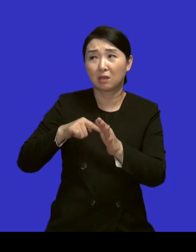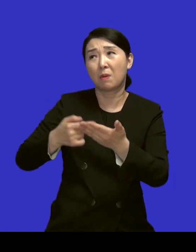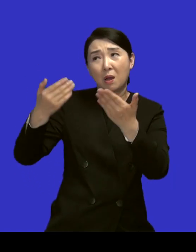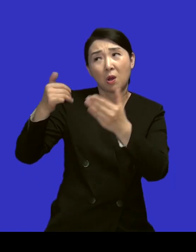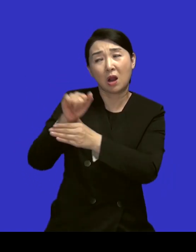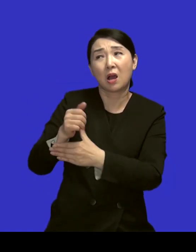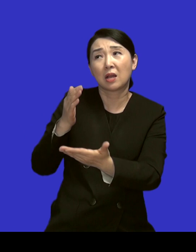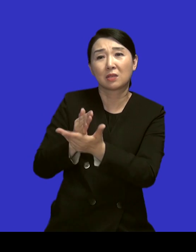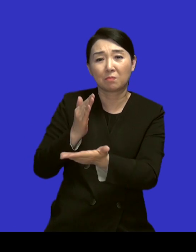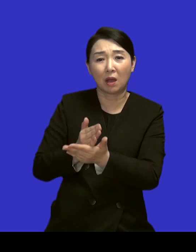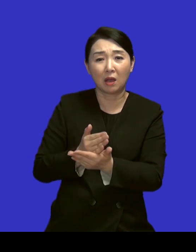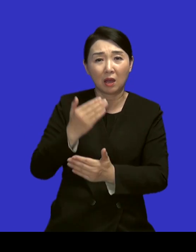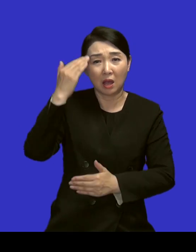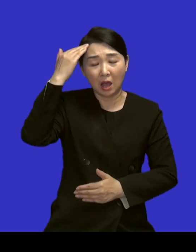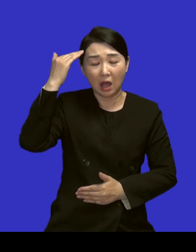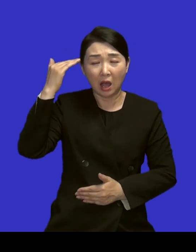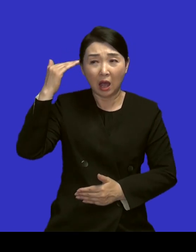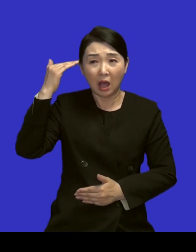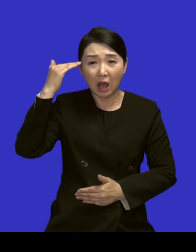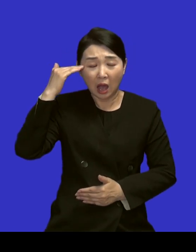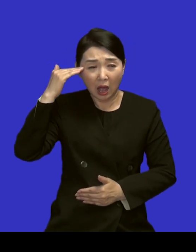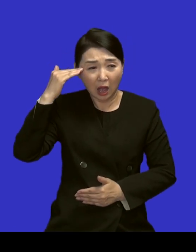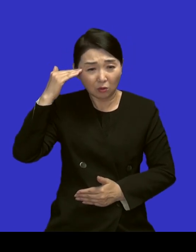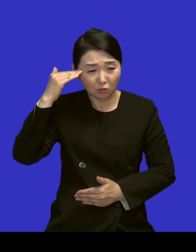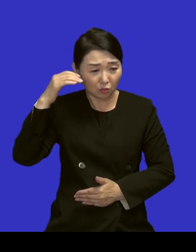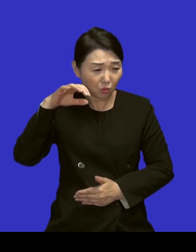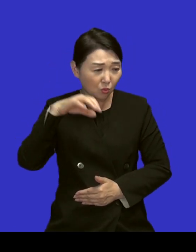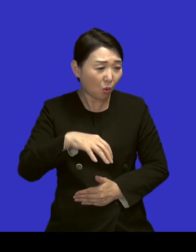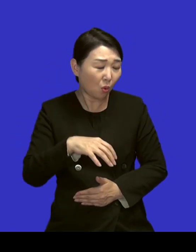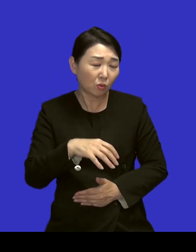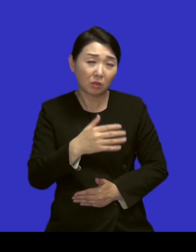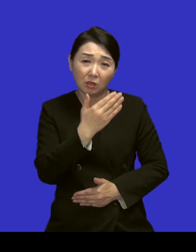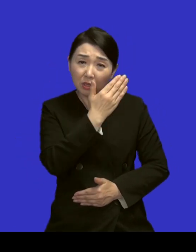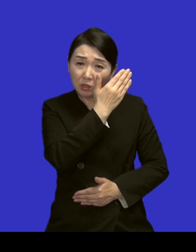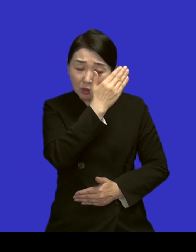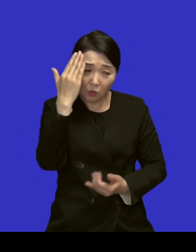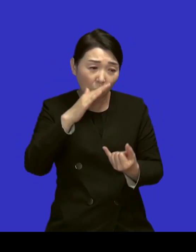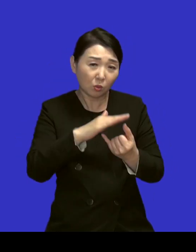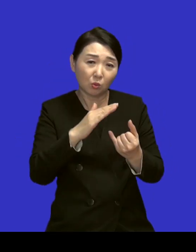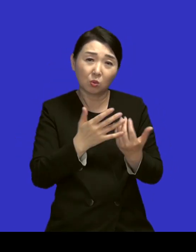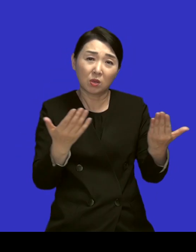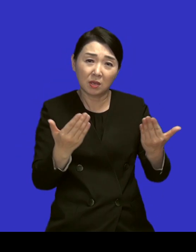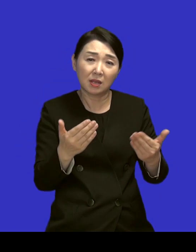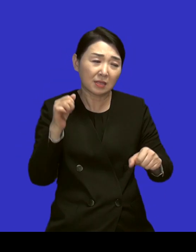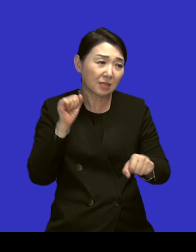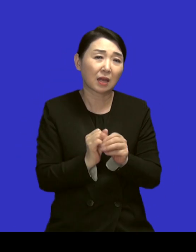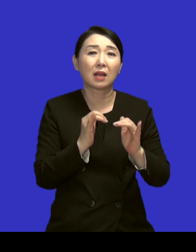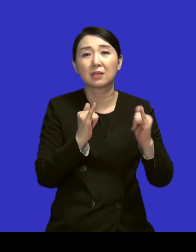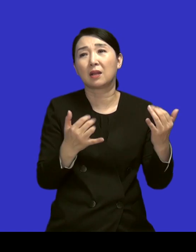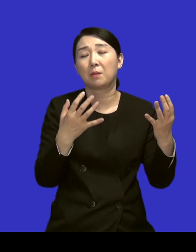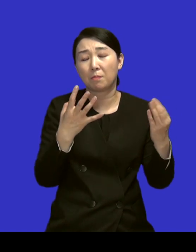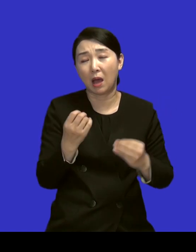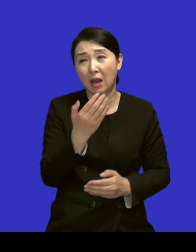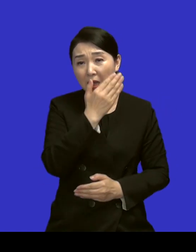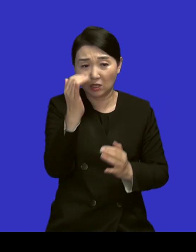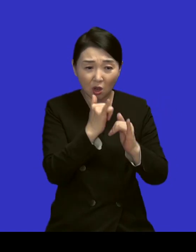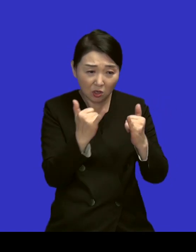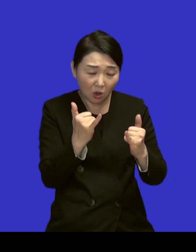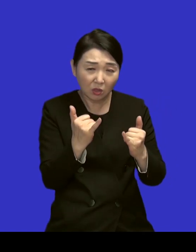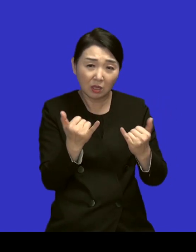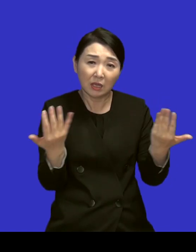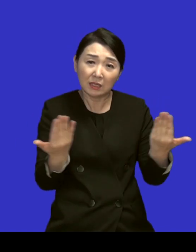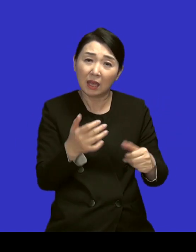돼요. 한국에 청소년 사역, 청년 사역 잘하는 사람 널리고 널렸어요. 제 길이 아니에요. 그러니까 이 마음 좀 커둬가